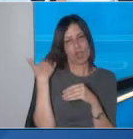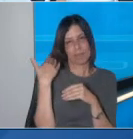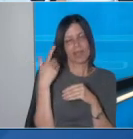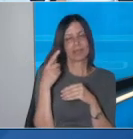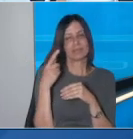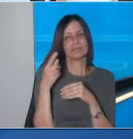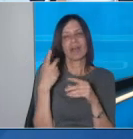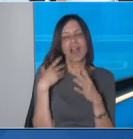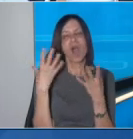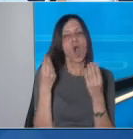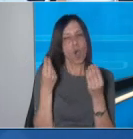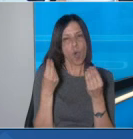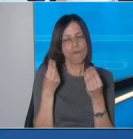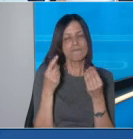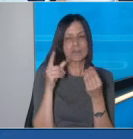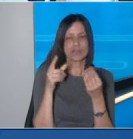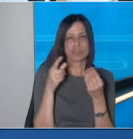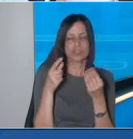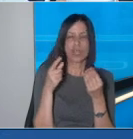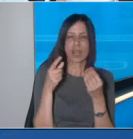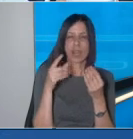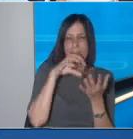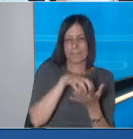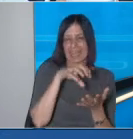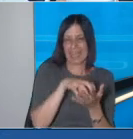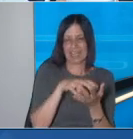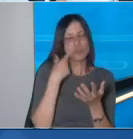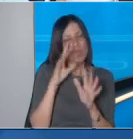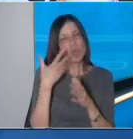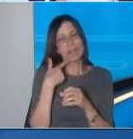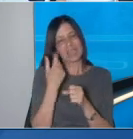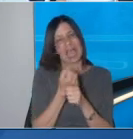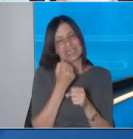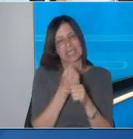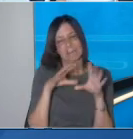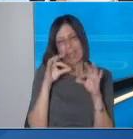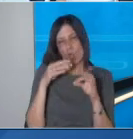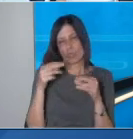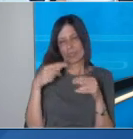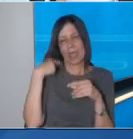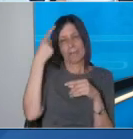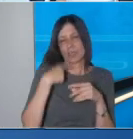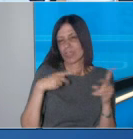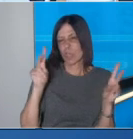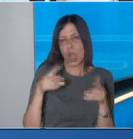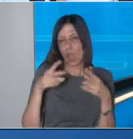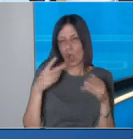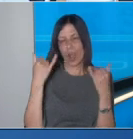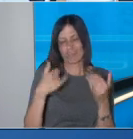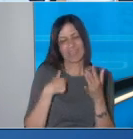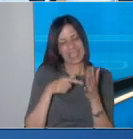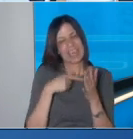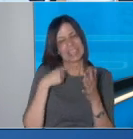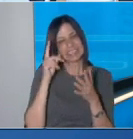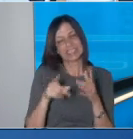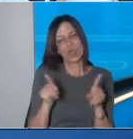הדומם, אותו רוב דומם, המרכז אם תרצה. יכול להיות שהוא עדיין בזה, אבל הוא אומר, אני אעשה את זה בבחירות הבאות, אני לא יכול עכשיו, כי בכל זאת אני צריך את